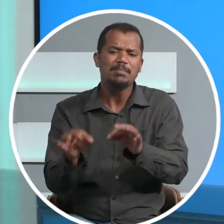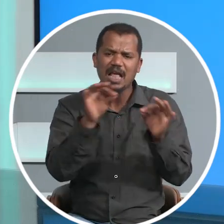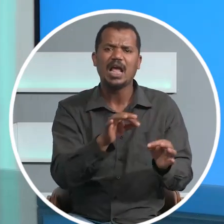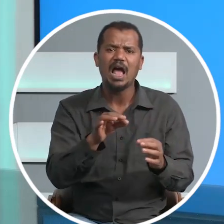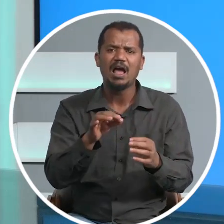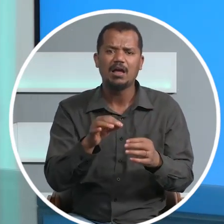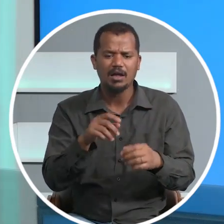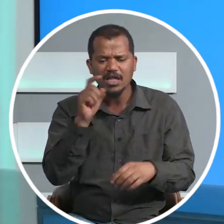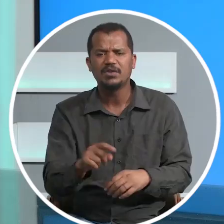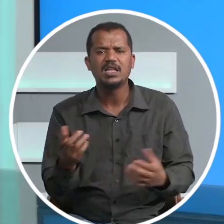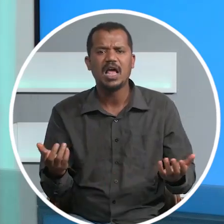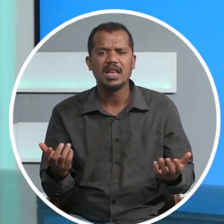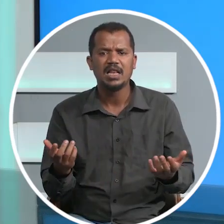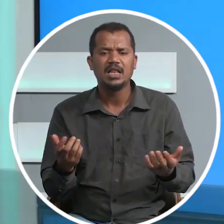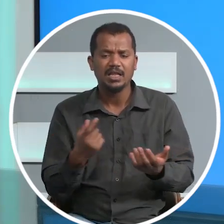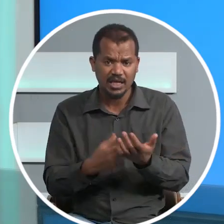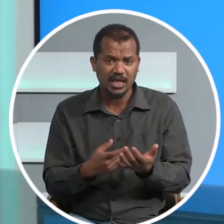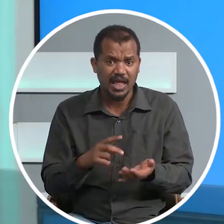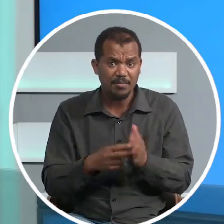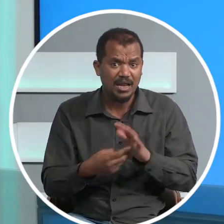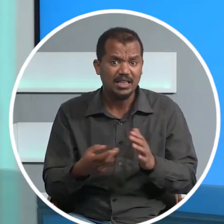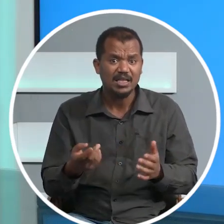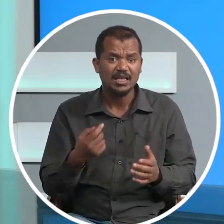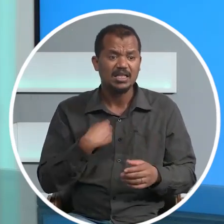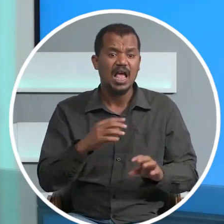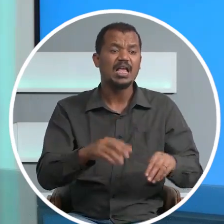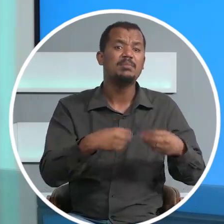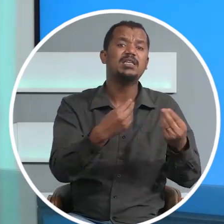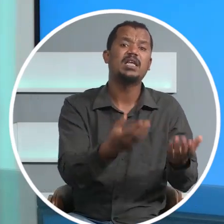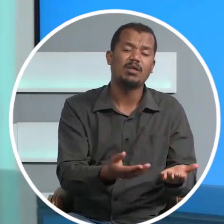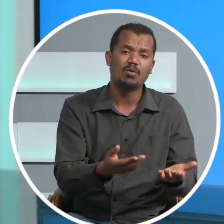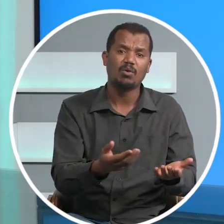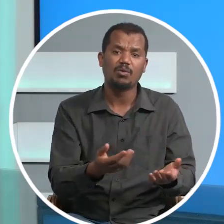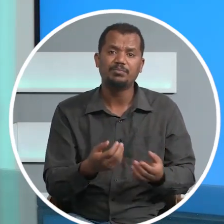ኮስሜቲካሊ እንዳይሻቀቁ። እንደው ይሄ እንግዲህ ከምንሰጠው